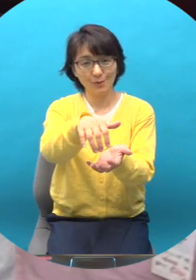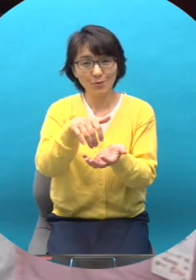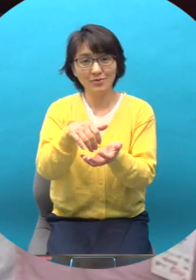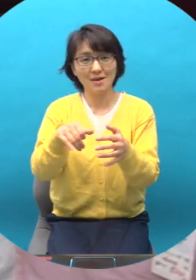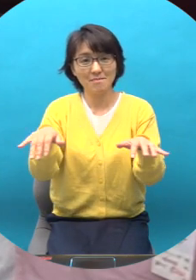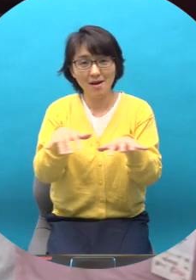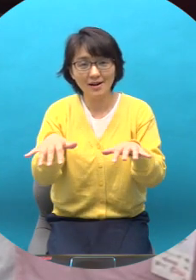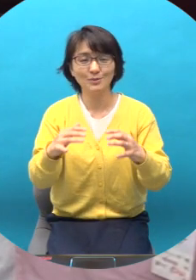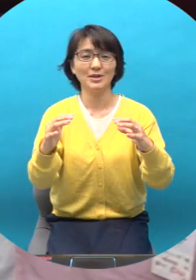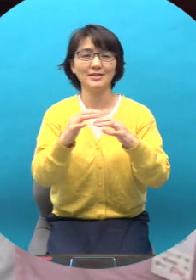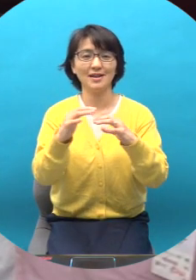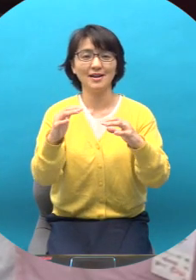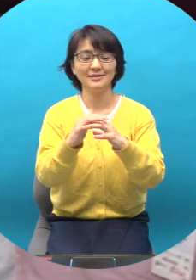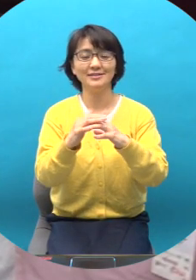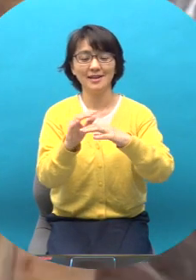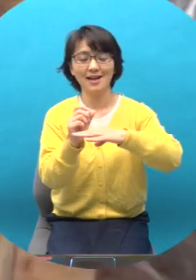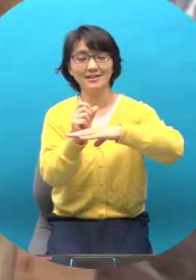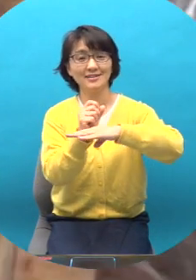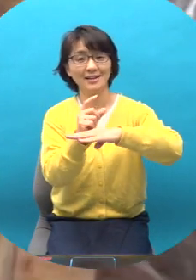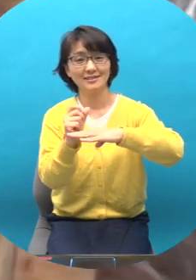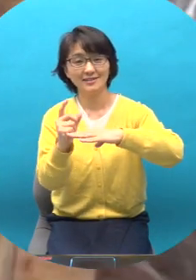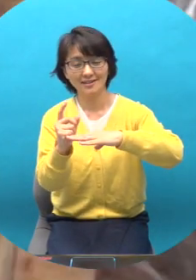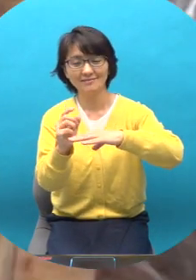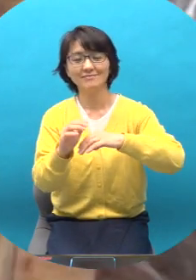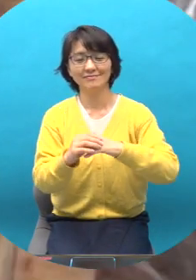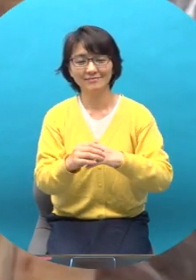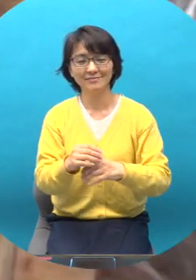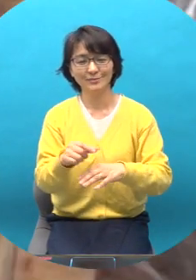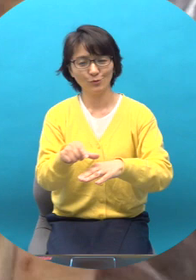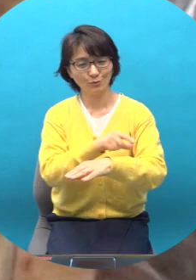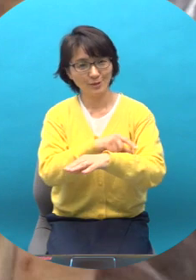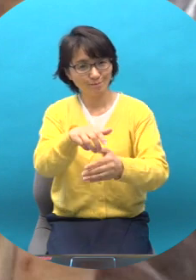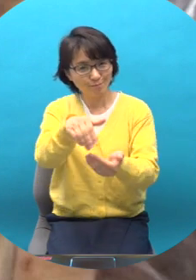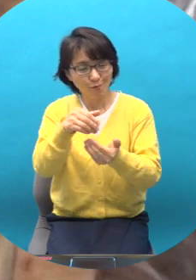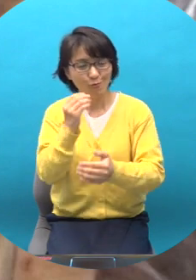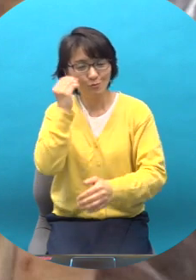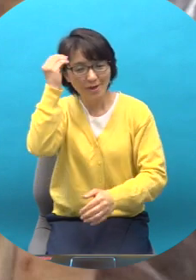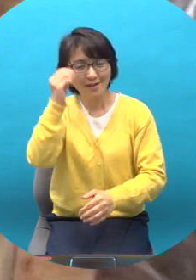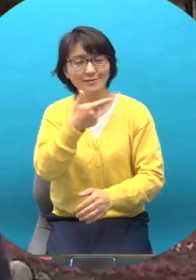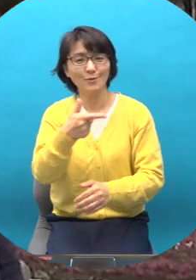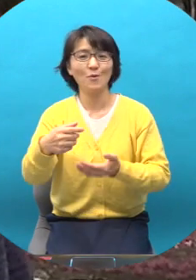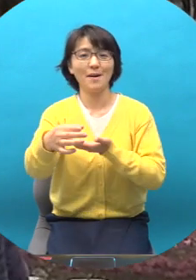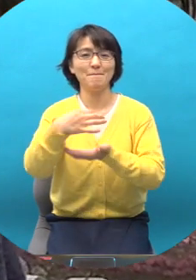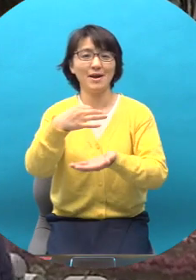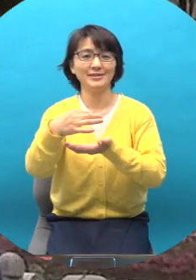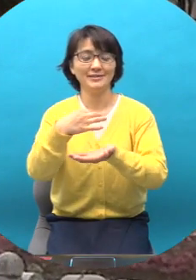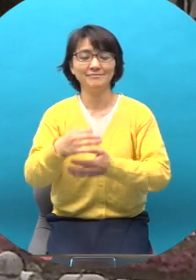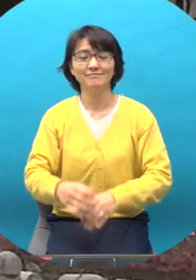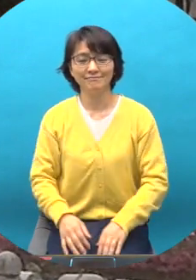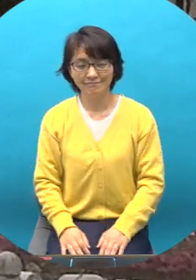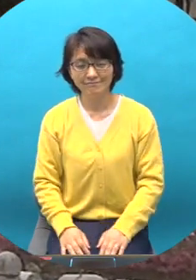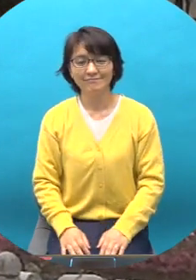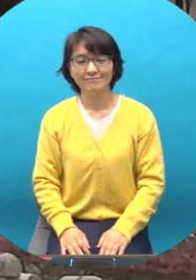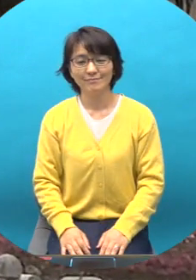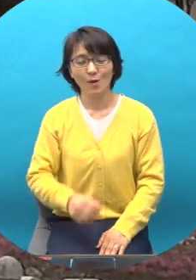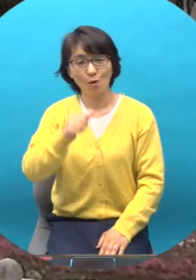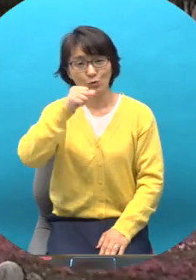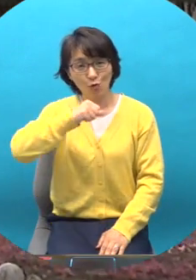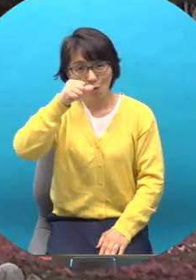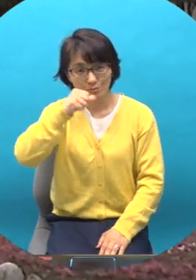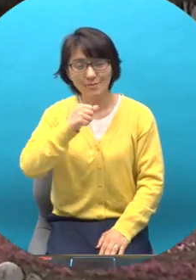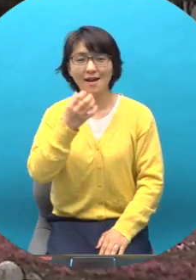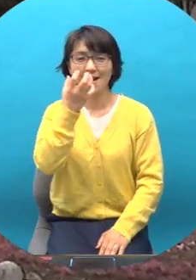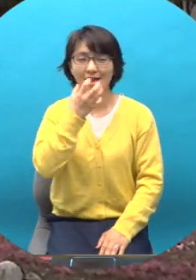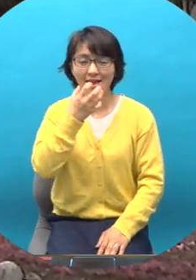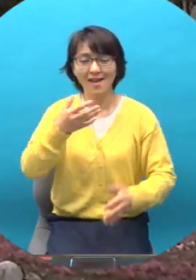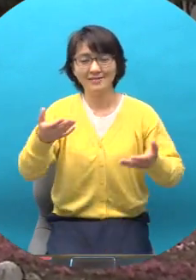採りたての野菜や山菜、特産の梅などを販売しています。食べ物は美味しいうどんやカレ